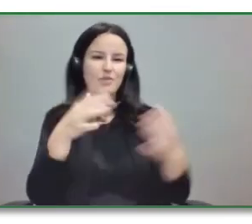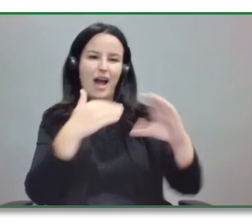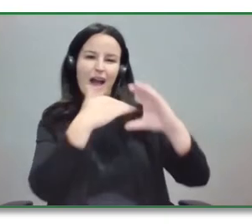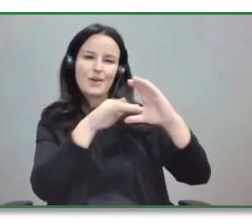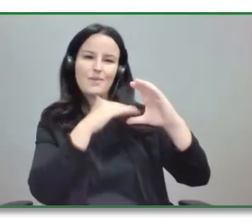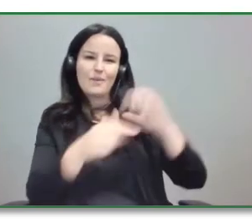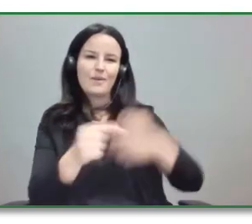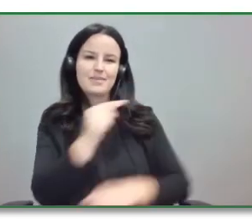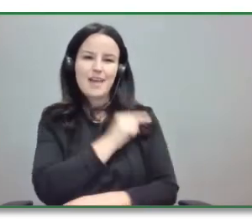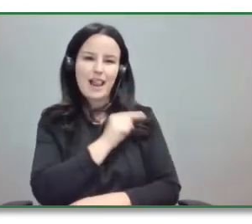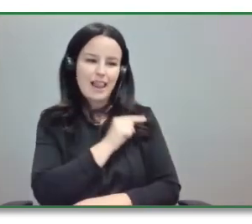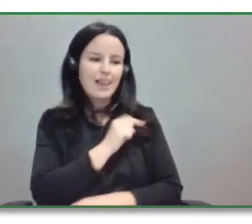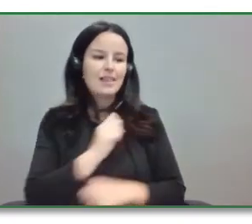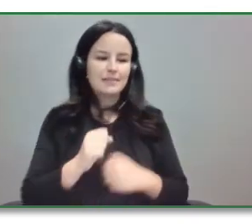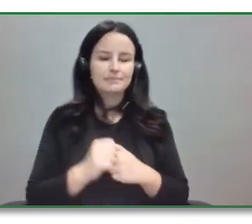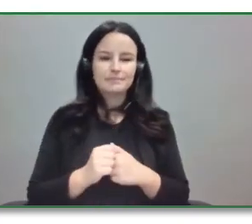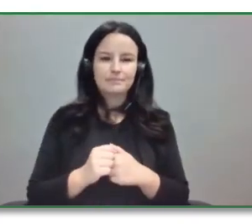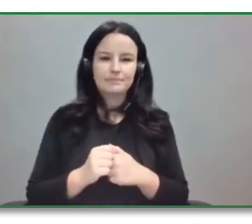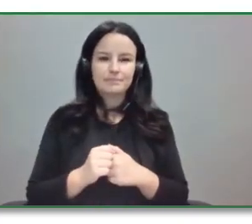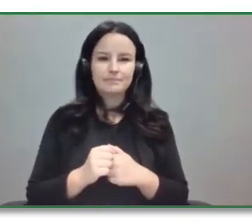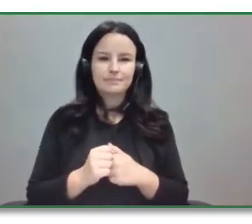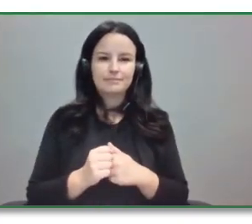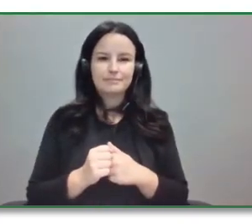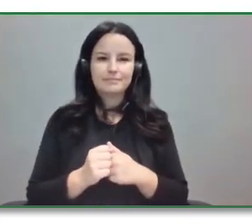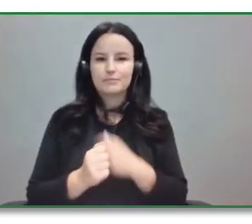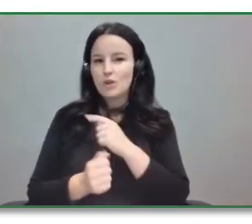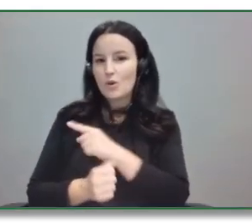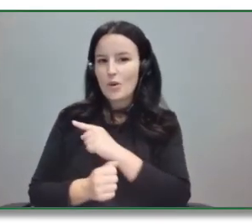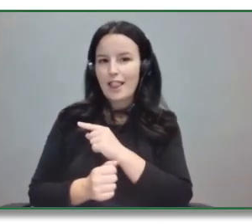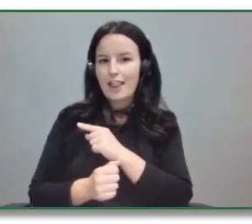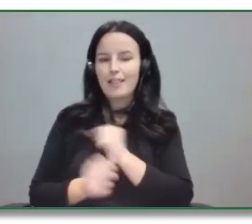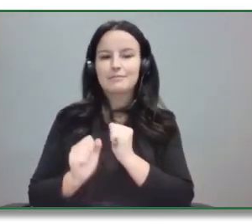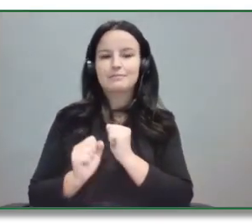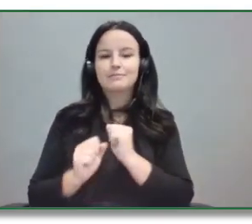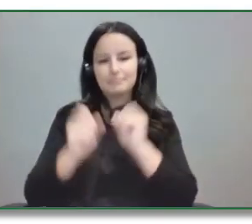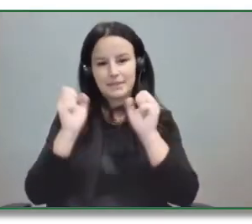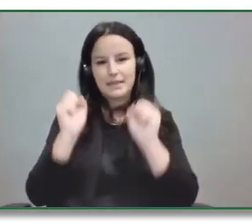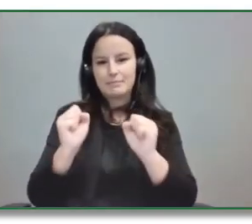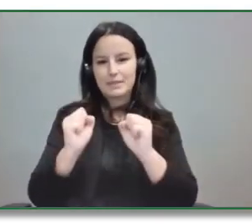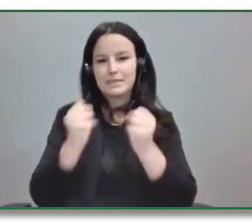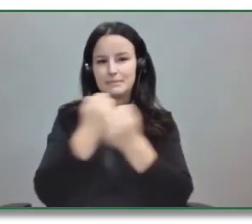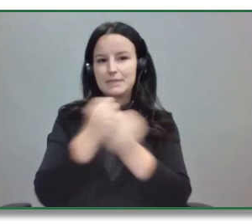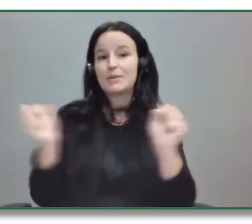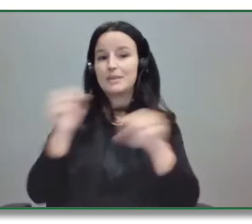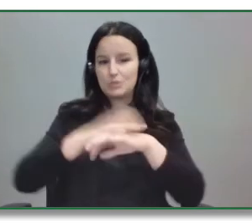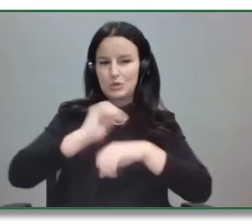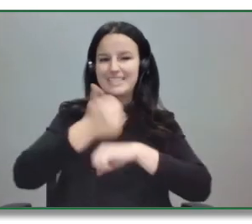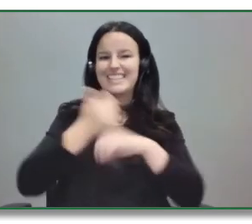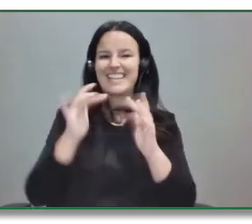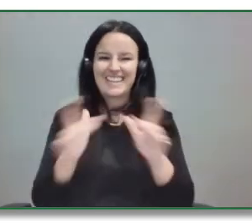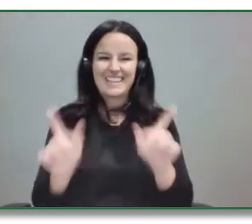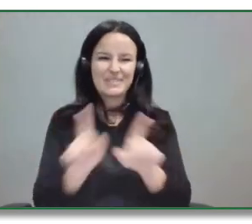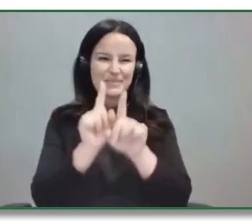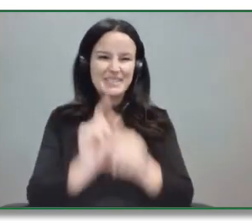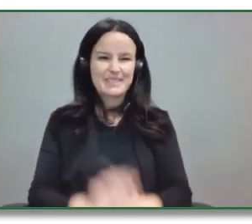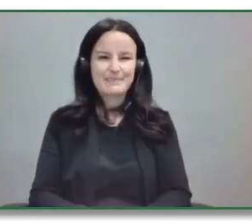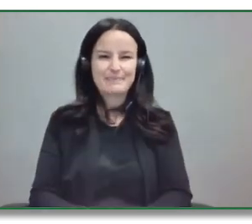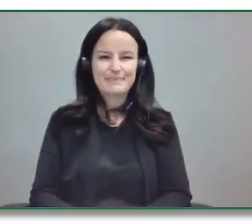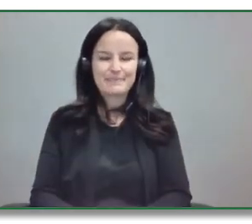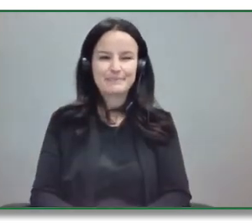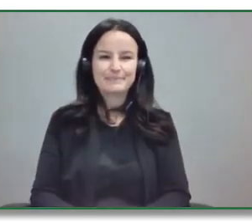l'écran et ce sera disponible également sur le site Web après la